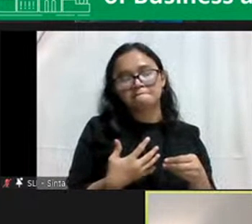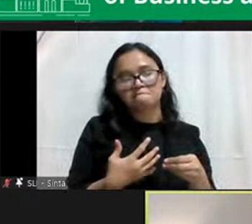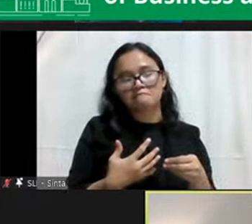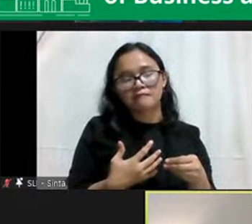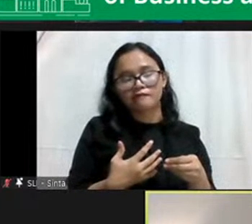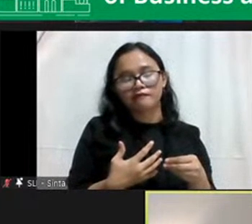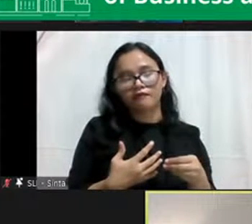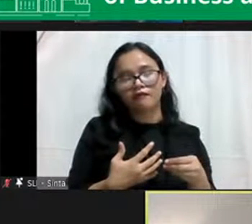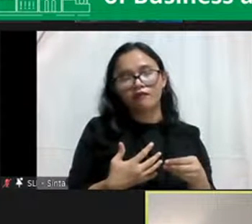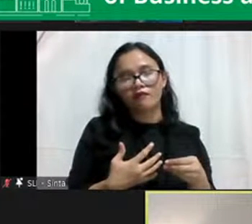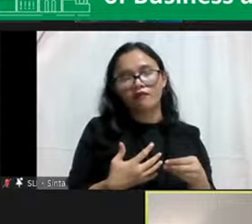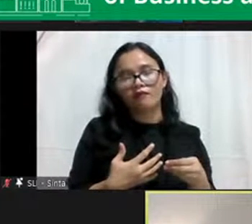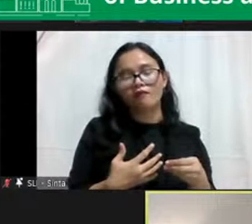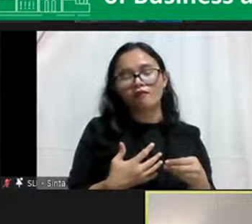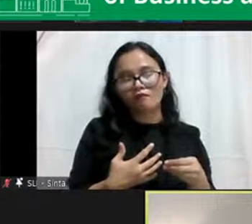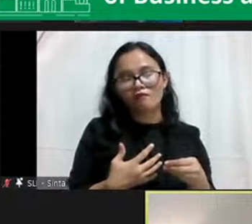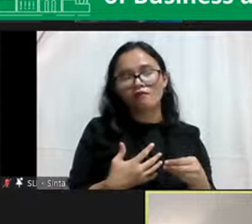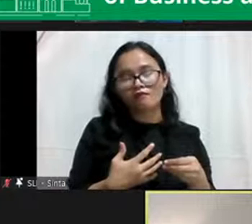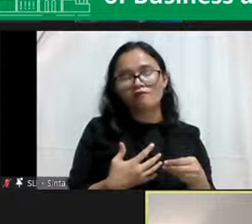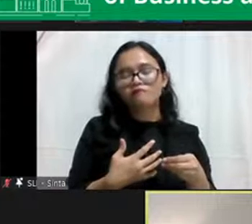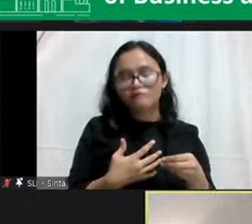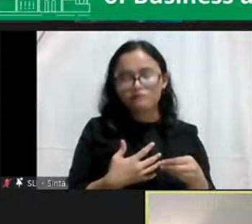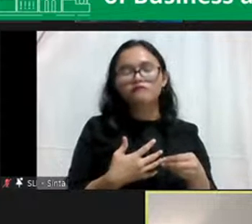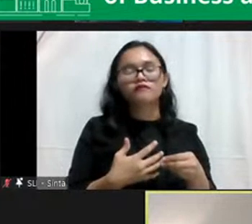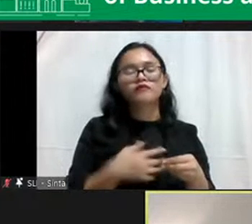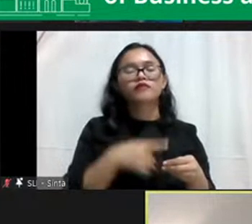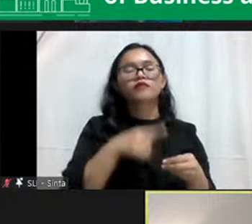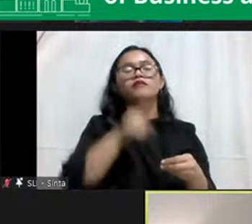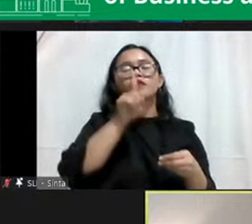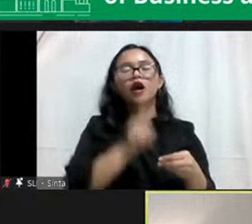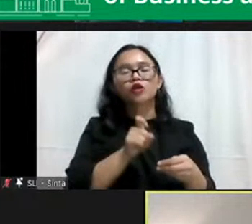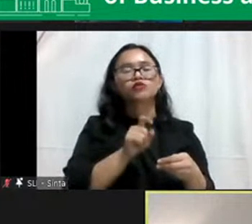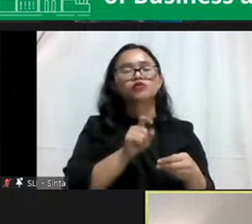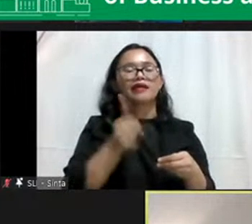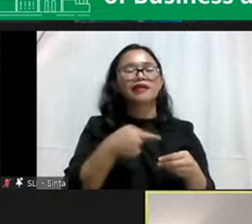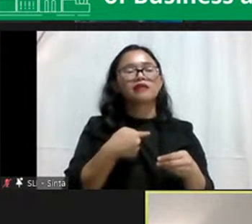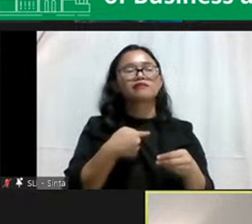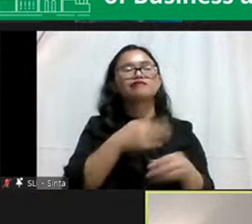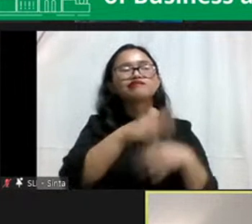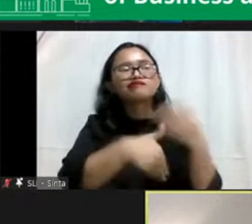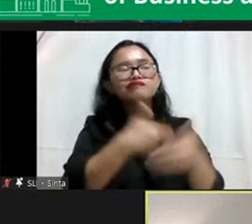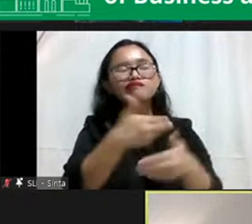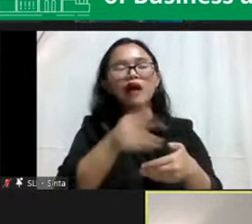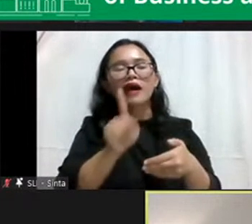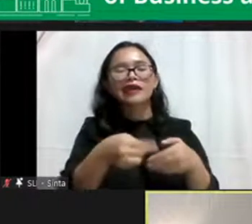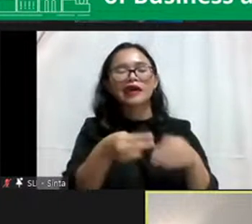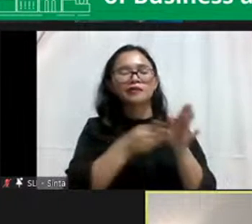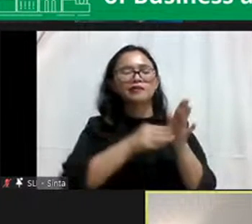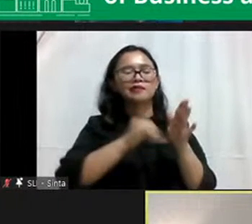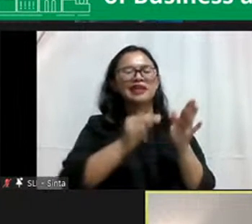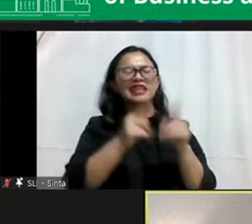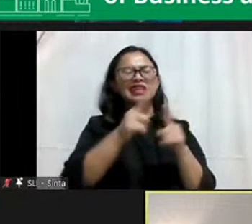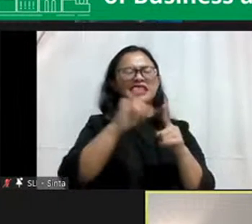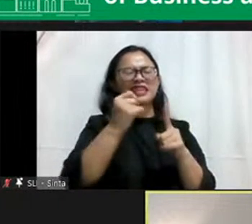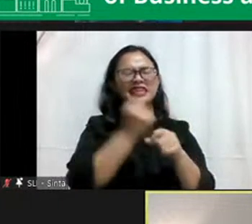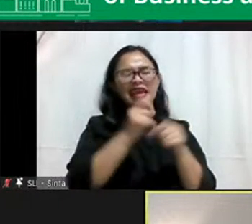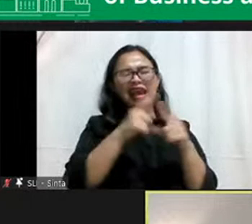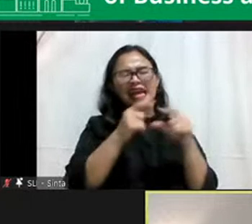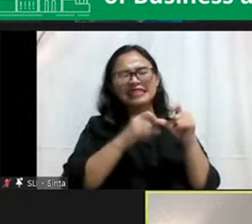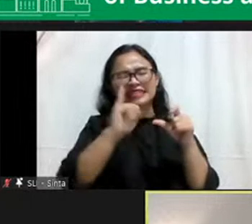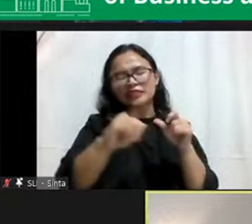eh dan mengembangkan sebuah rencana untuk memitigasi rencana ini dan misalnya memperkuat kebijakan